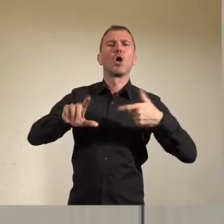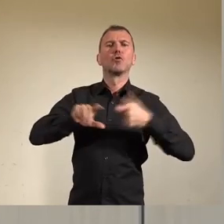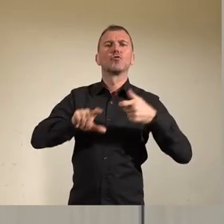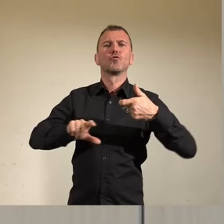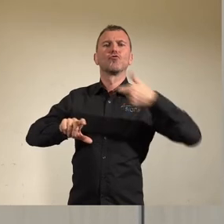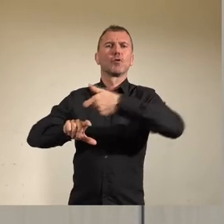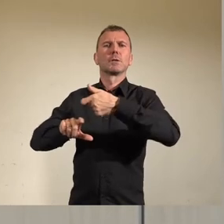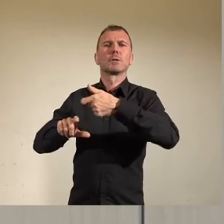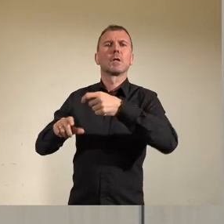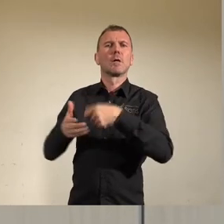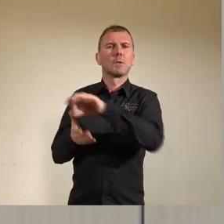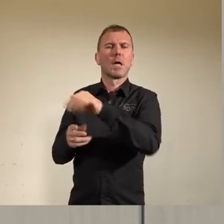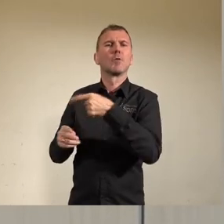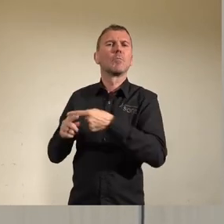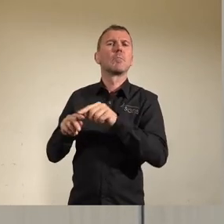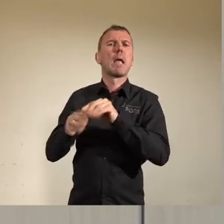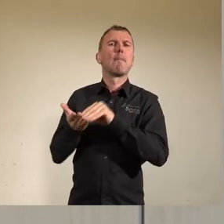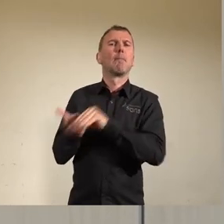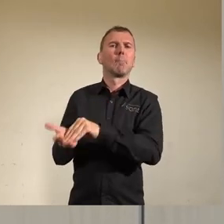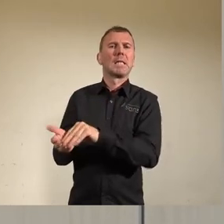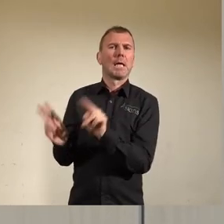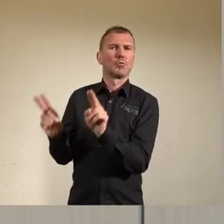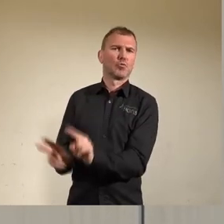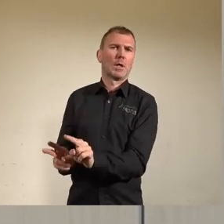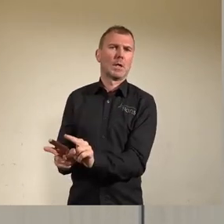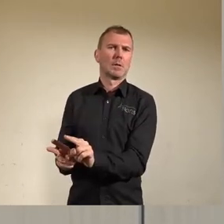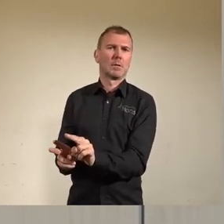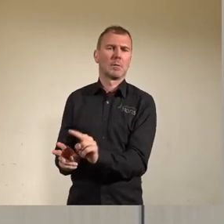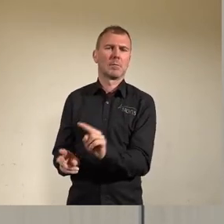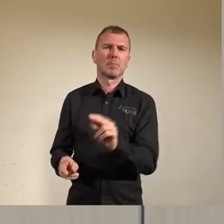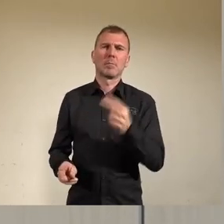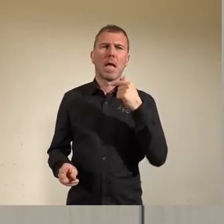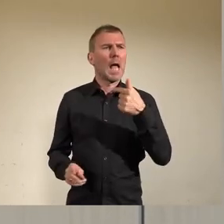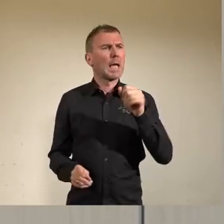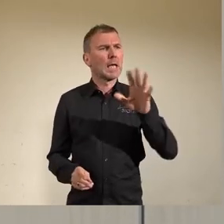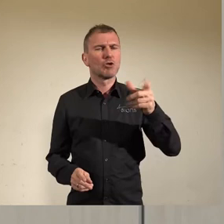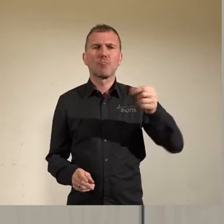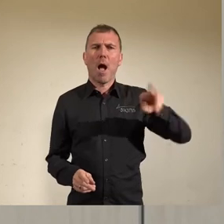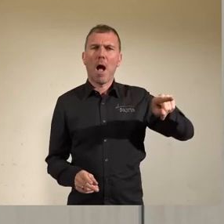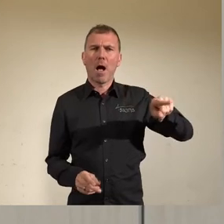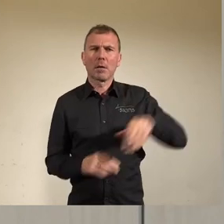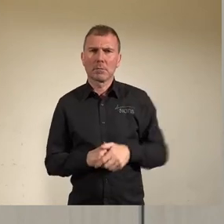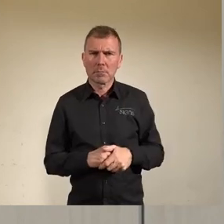Miete senkt. Und ich glaube, Herr Genschmar,